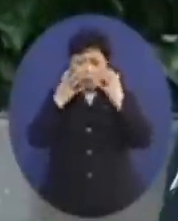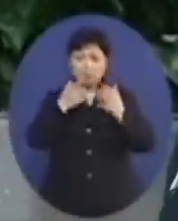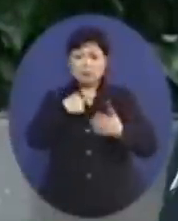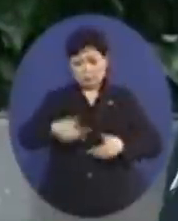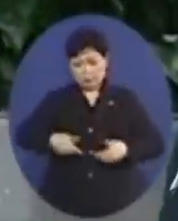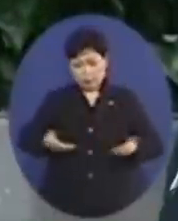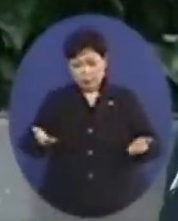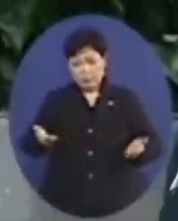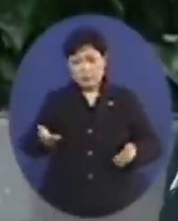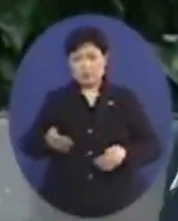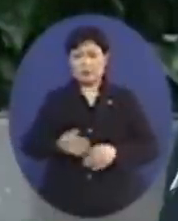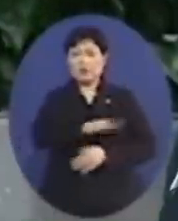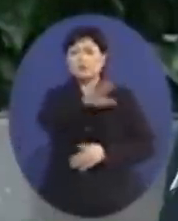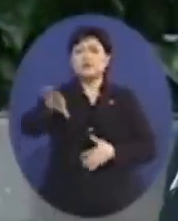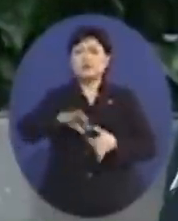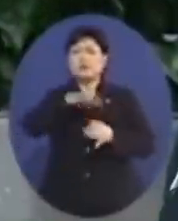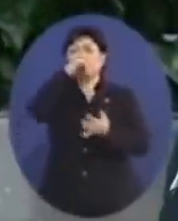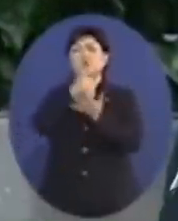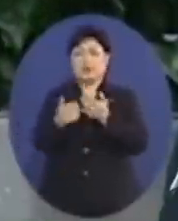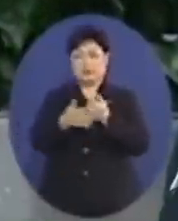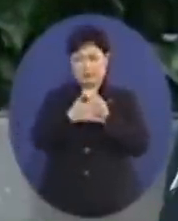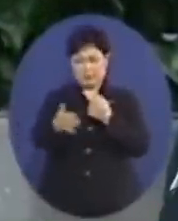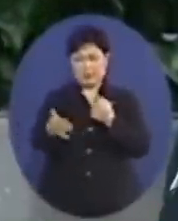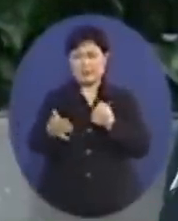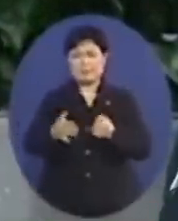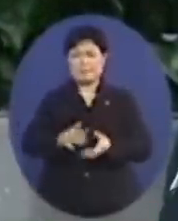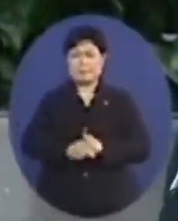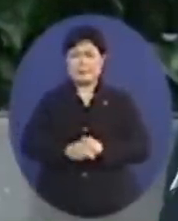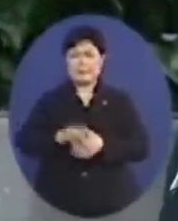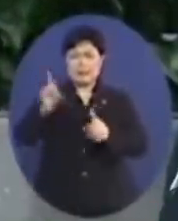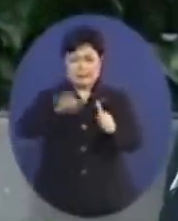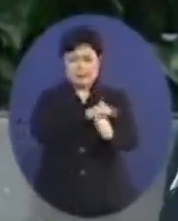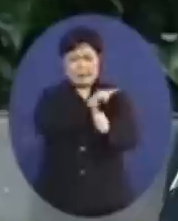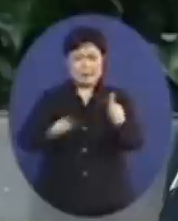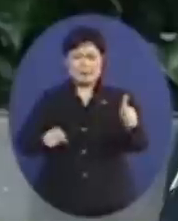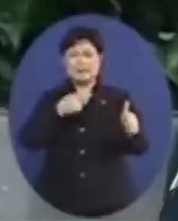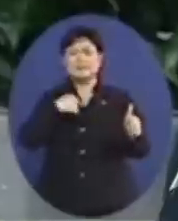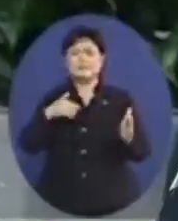것입니다. 우리 죄 때문에 얻어맞은 것입니다.